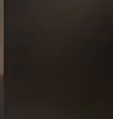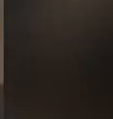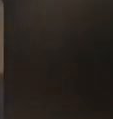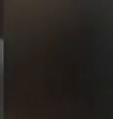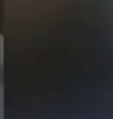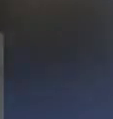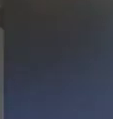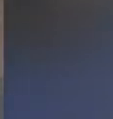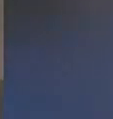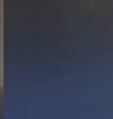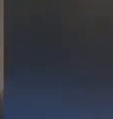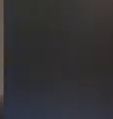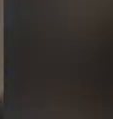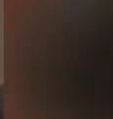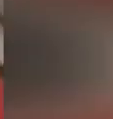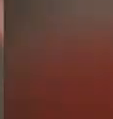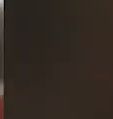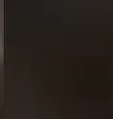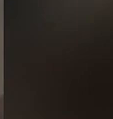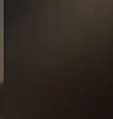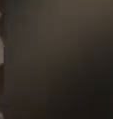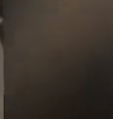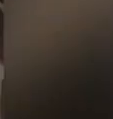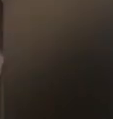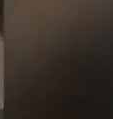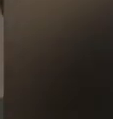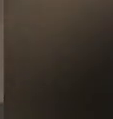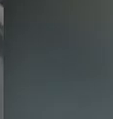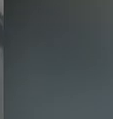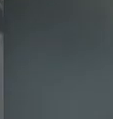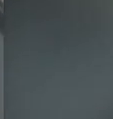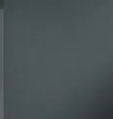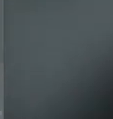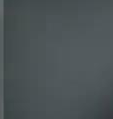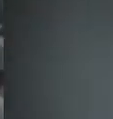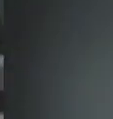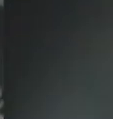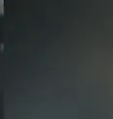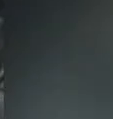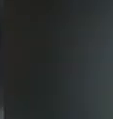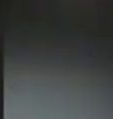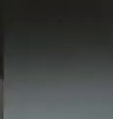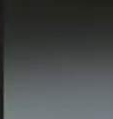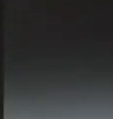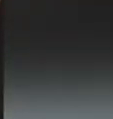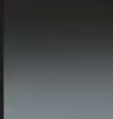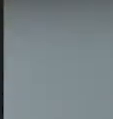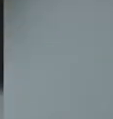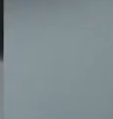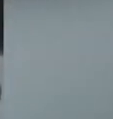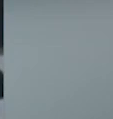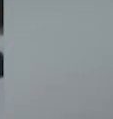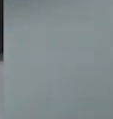lokasi. Setelah berhasil dibujuk, wanita ini kemudian dibawa ke Polsek Taman Sari. Diduga wanita ini mengalami tekanan mental hingga